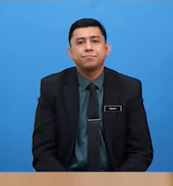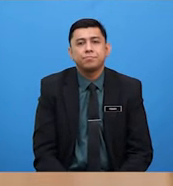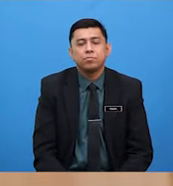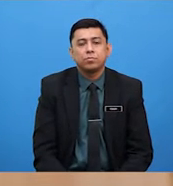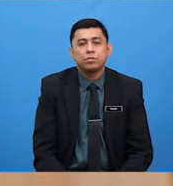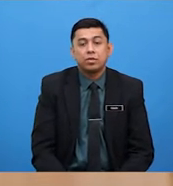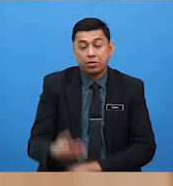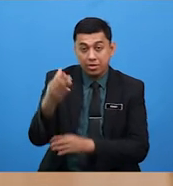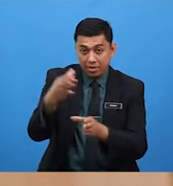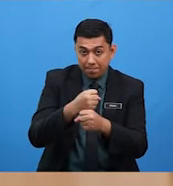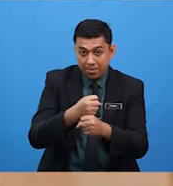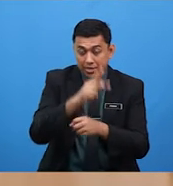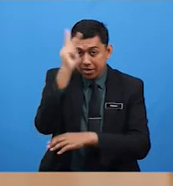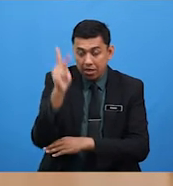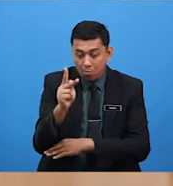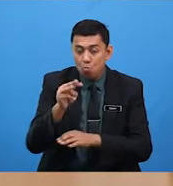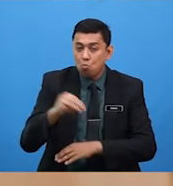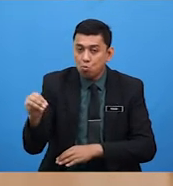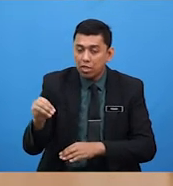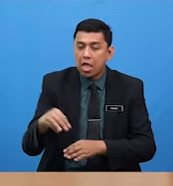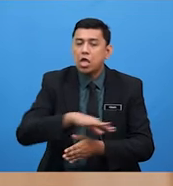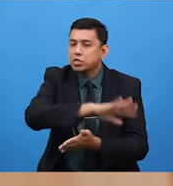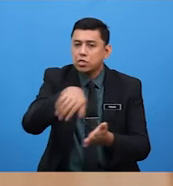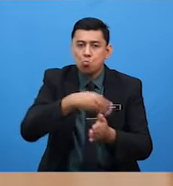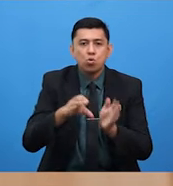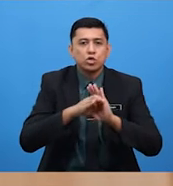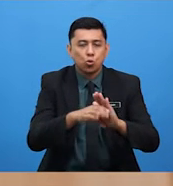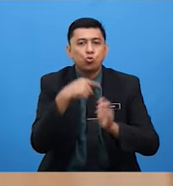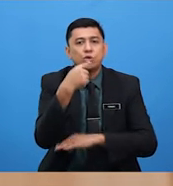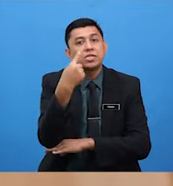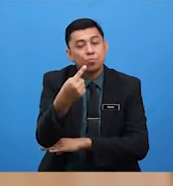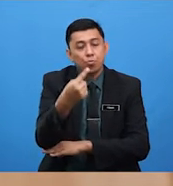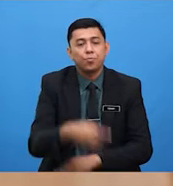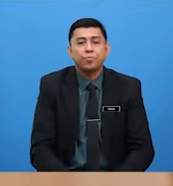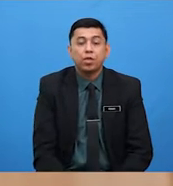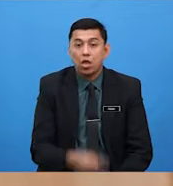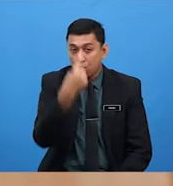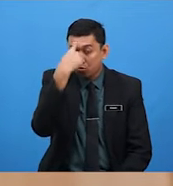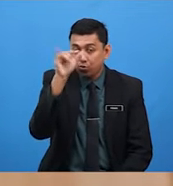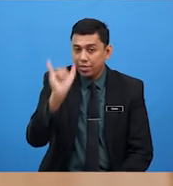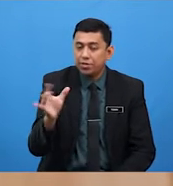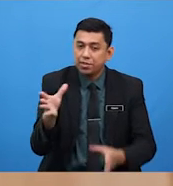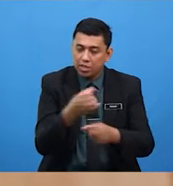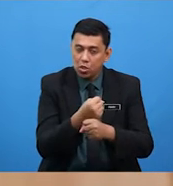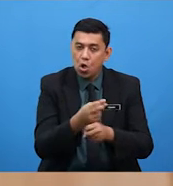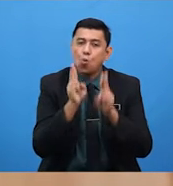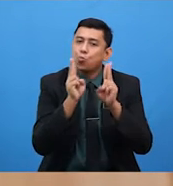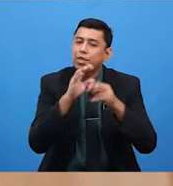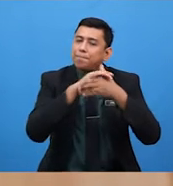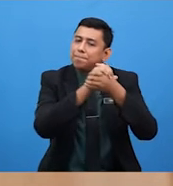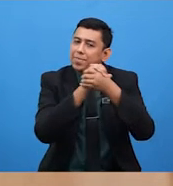Dapatkah murid-murid semua contoh tersebut? Untuk yang dapat, cikgu ucapkan